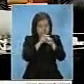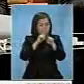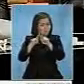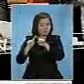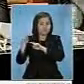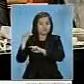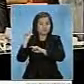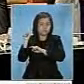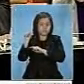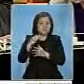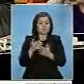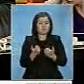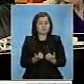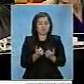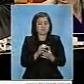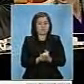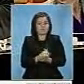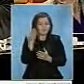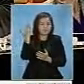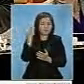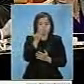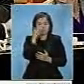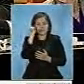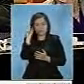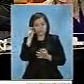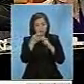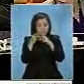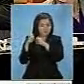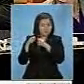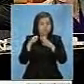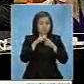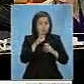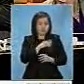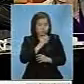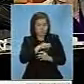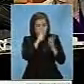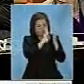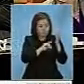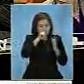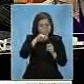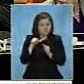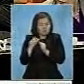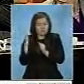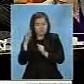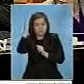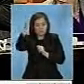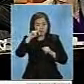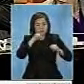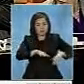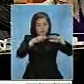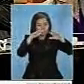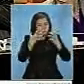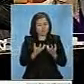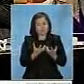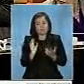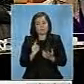ายซึ่งในเวลานั้นยามหน้าสิวหน้าขวานหลายฝ่ายอาจจะบอกว่าไม่กล้าอยู่เมืองไทยแล้วเพราะว่าเกิดน้ำท่วมขนาดนั้นแต่